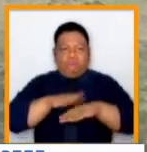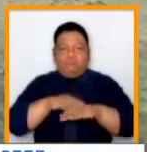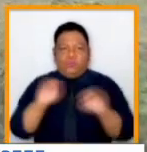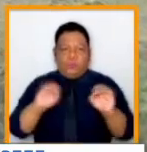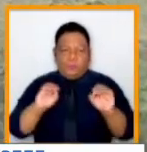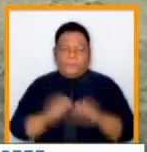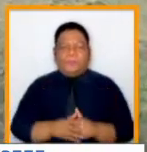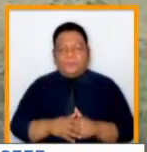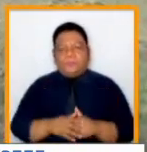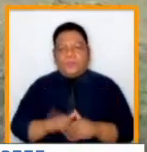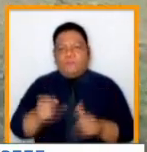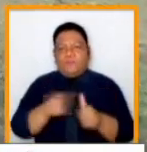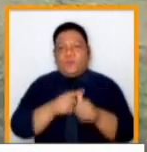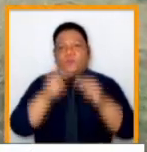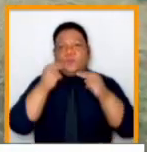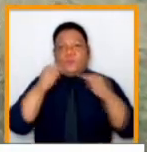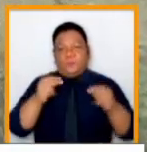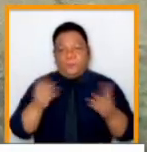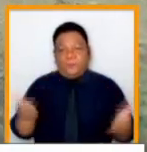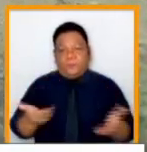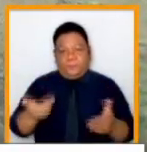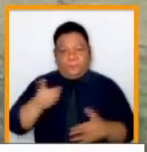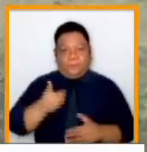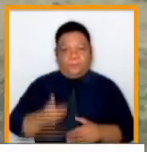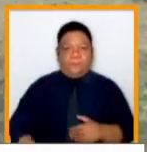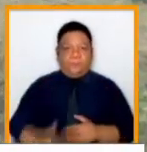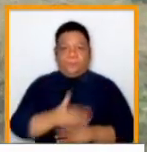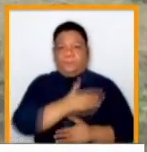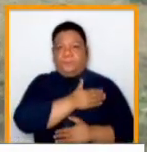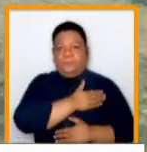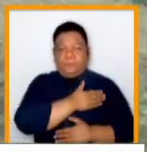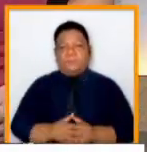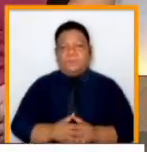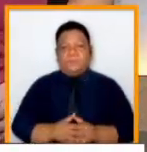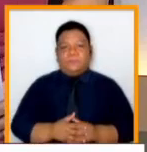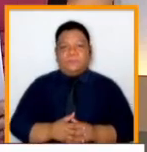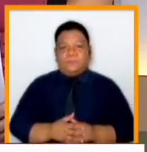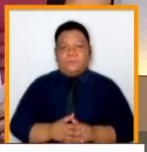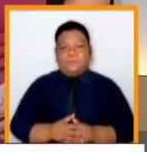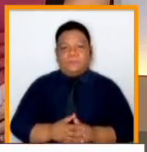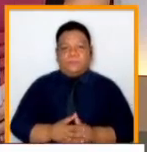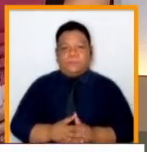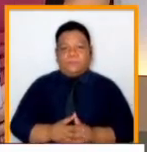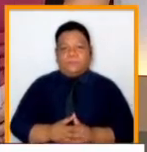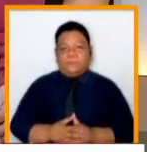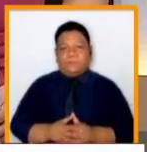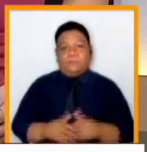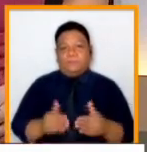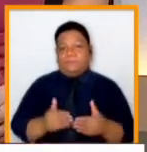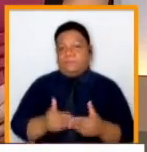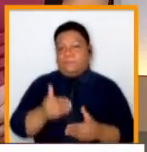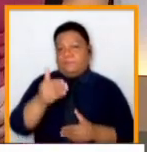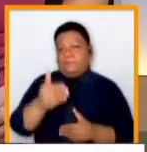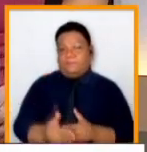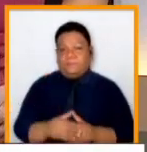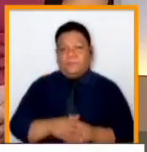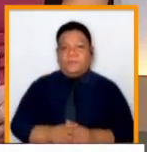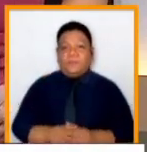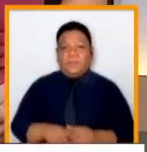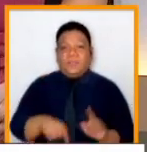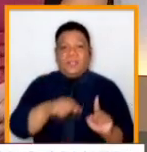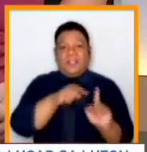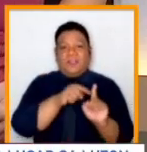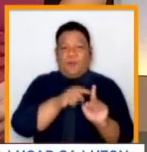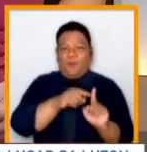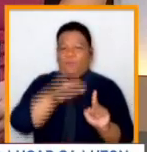rito sa Tagaytay City. Ako po si Jonathan Andal, buong puso para sa Pilipino. Ikinasal na sa Filipino boxer at Olympic bronze